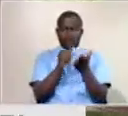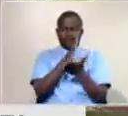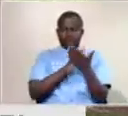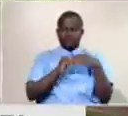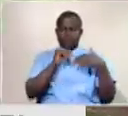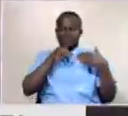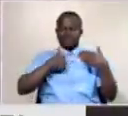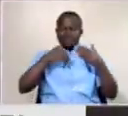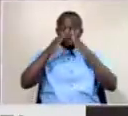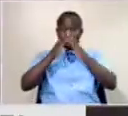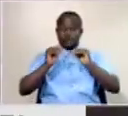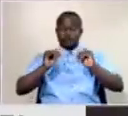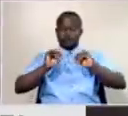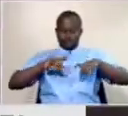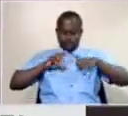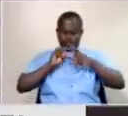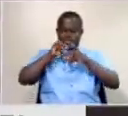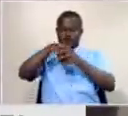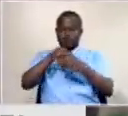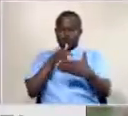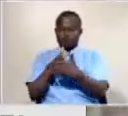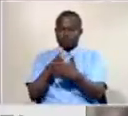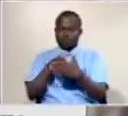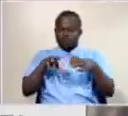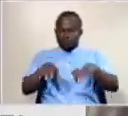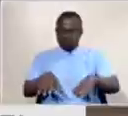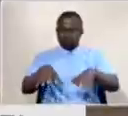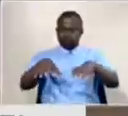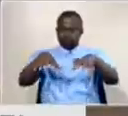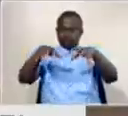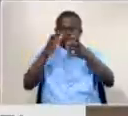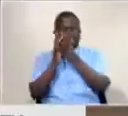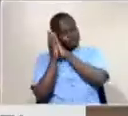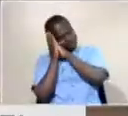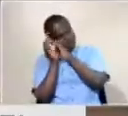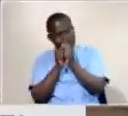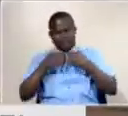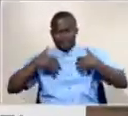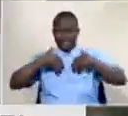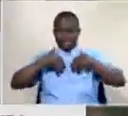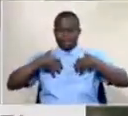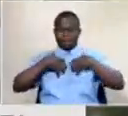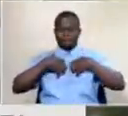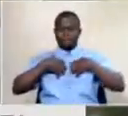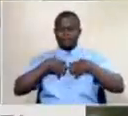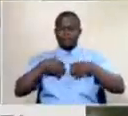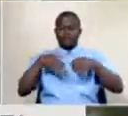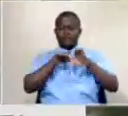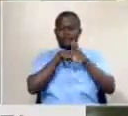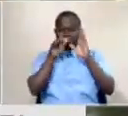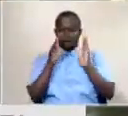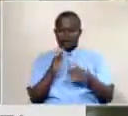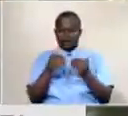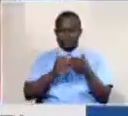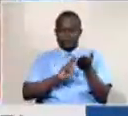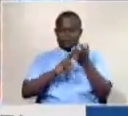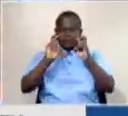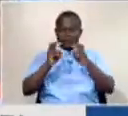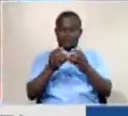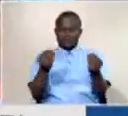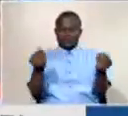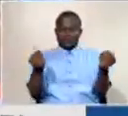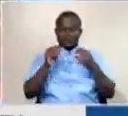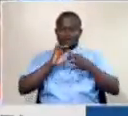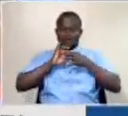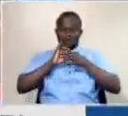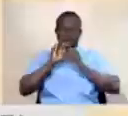inzu zo kubamo, ikigwingira ry'abana n'icy'abamwe mu baturage bakirana n'amatungo. Nibyo abanyamuryango bemeza ko bagiye guhagurikira kubikemura ku bufatanye hagati